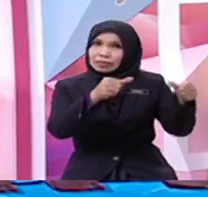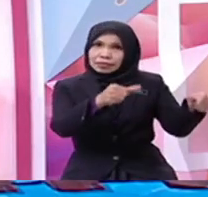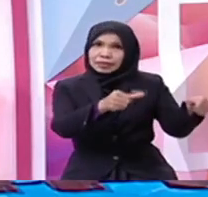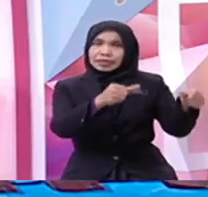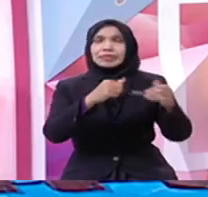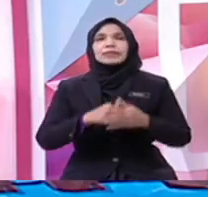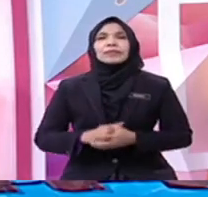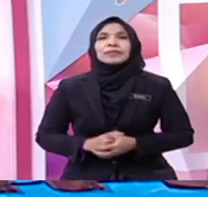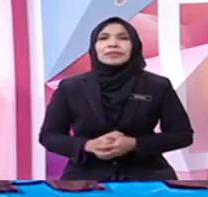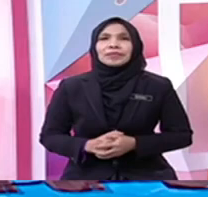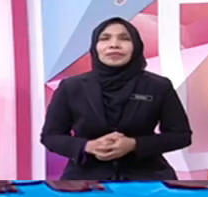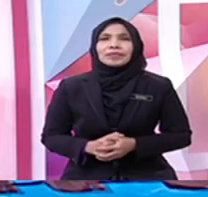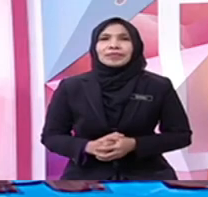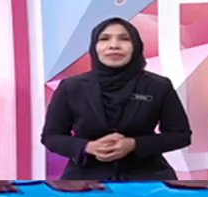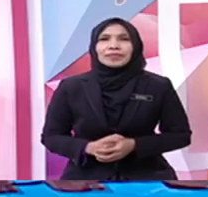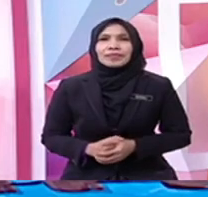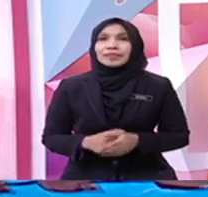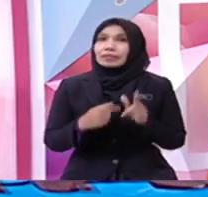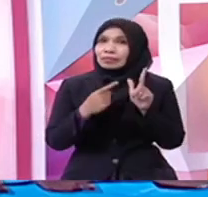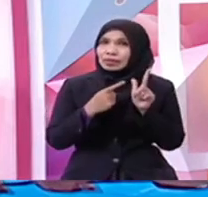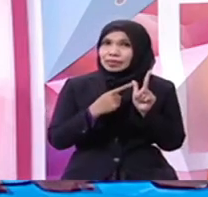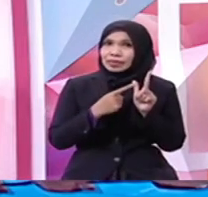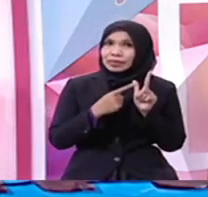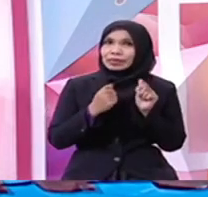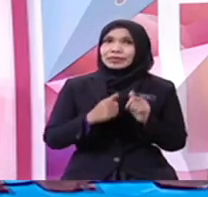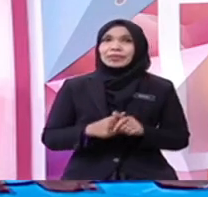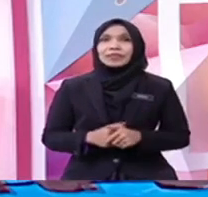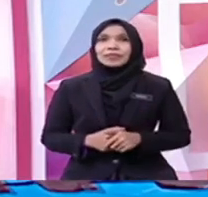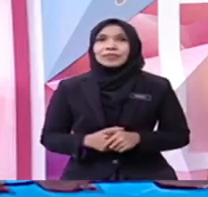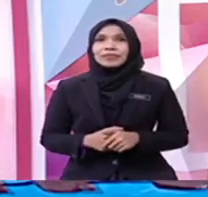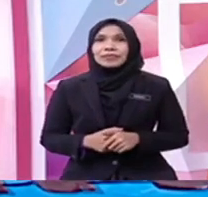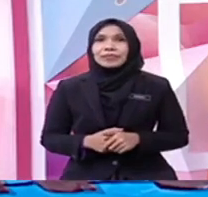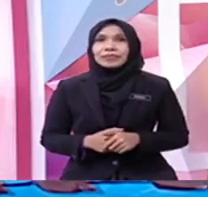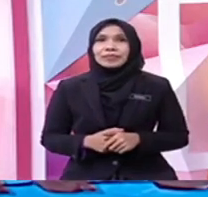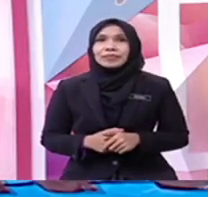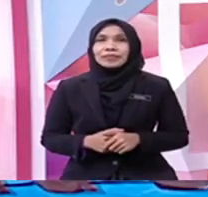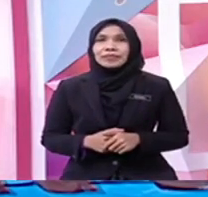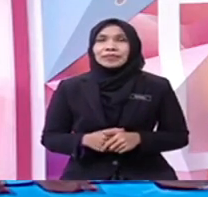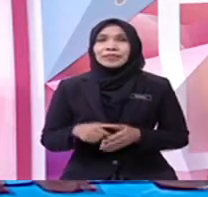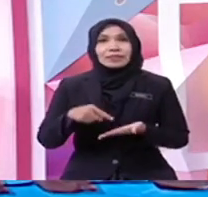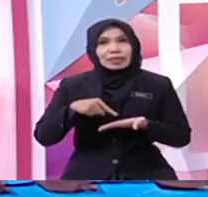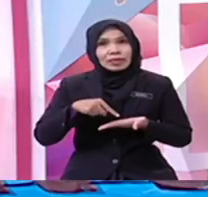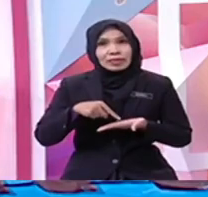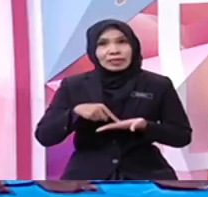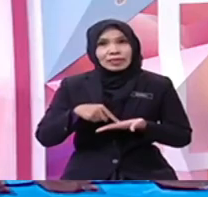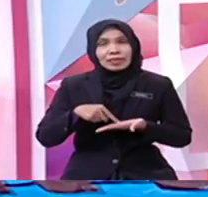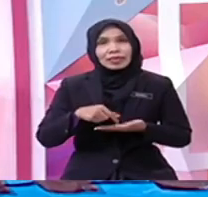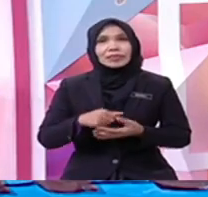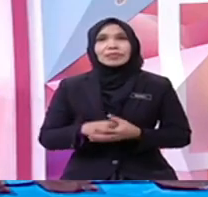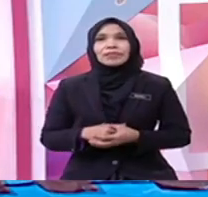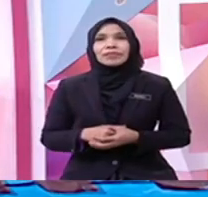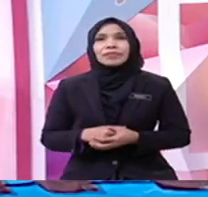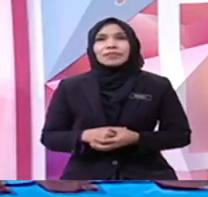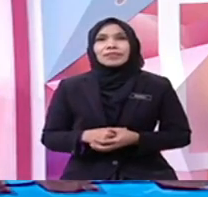bye janji yang kedua Wah ini saya rasa